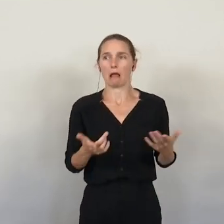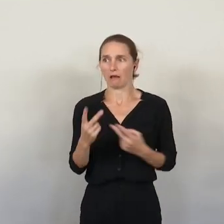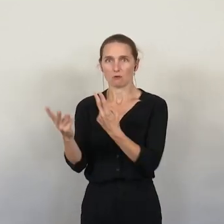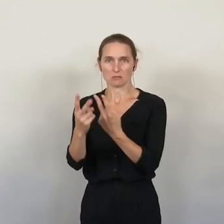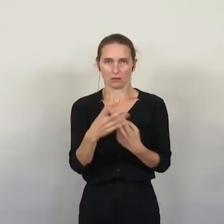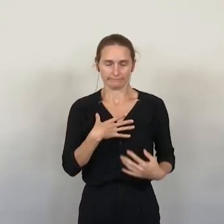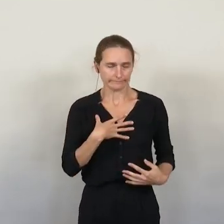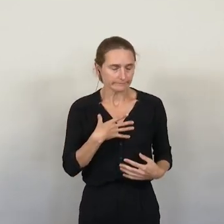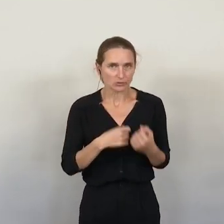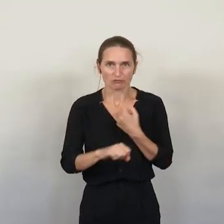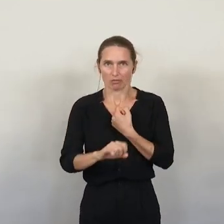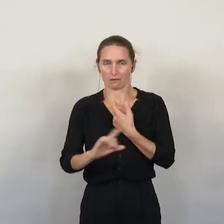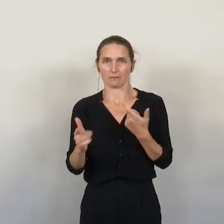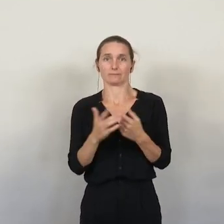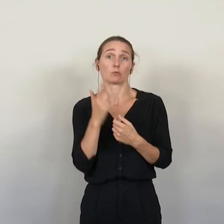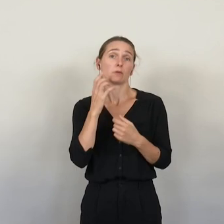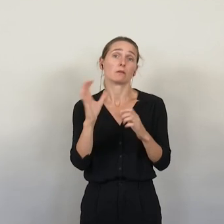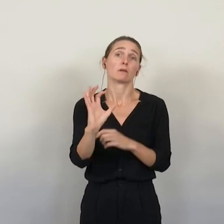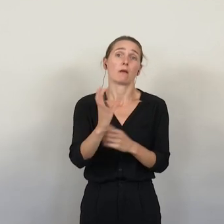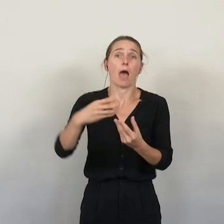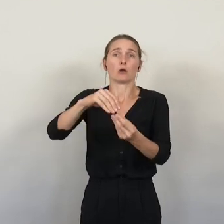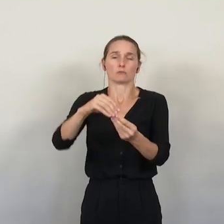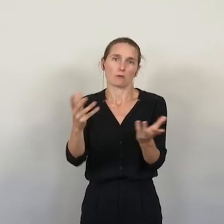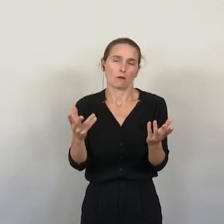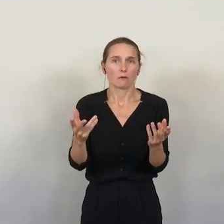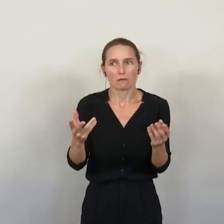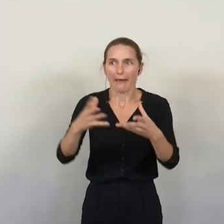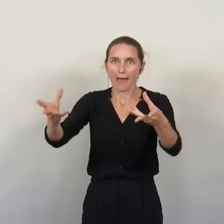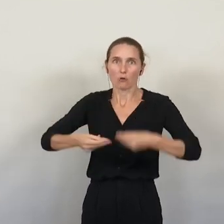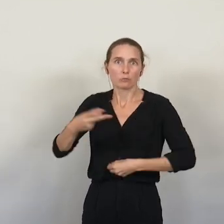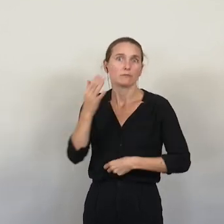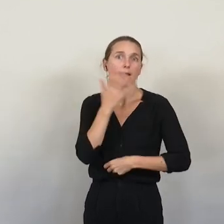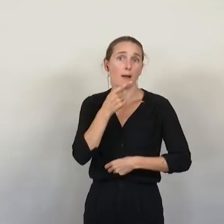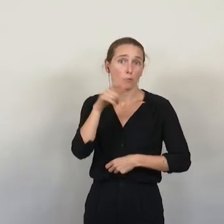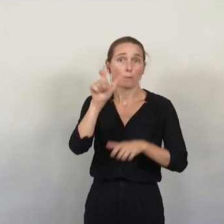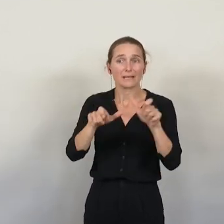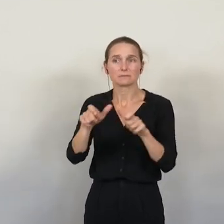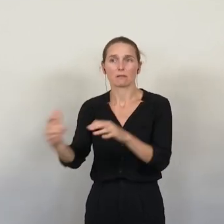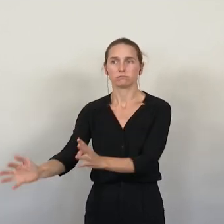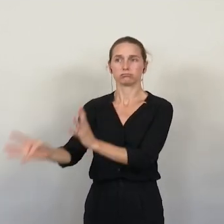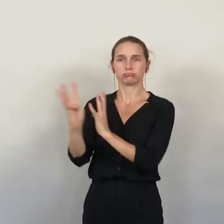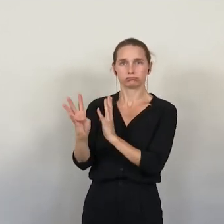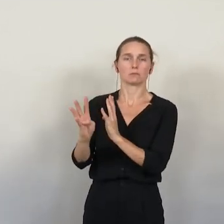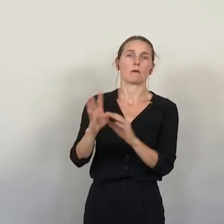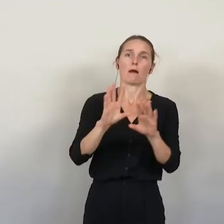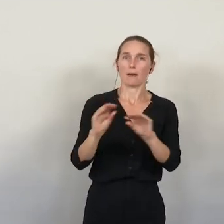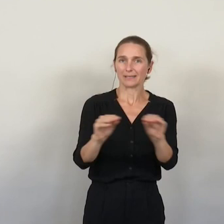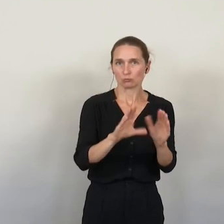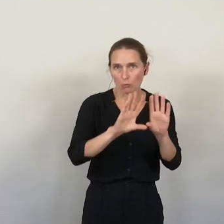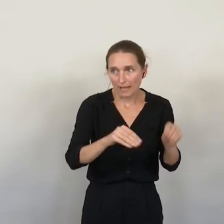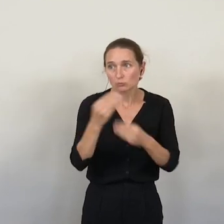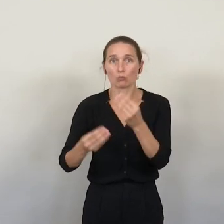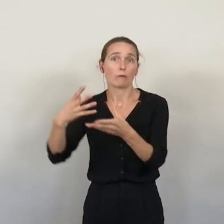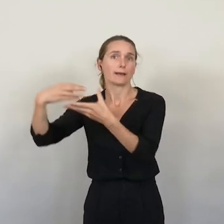ne pourra qu'en être amélioré pour ses visiteurs et ses habitants pour le Conseil citoyens